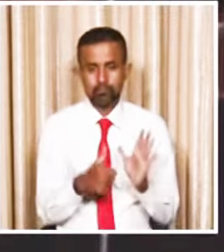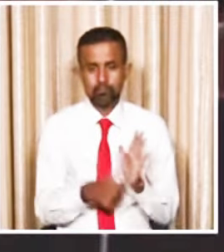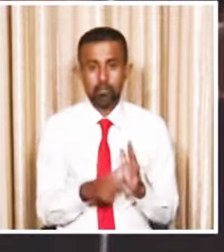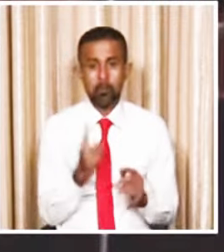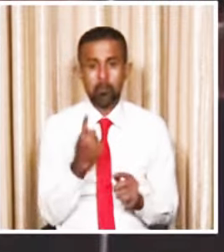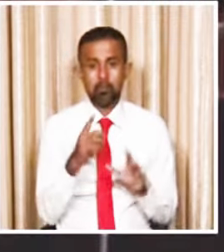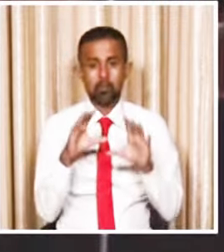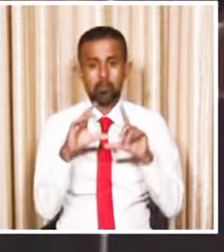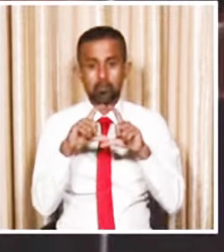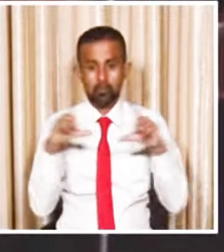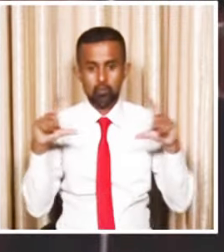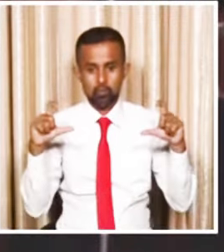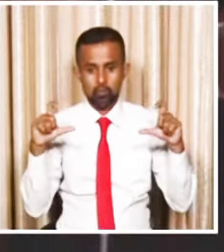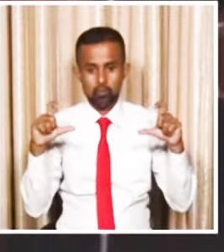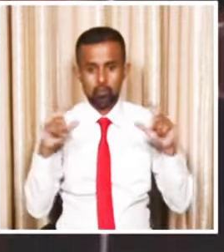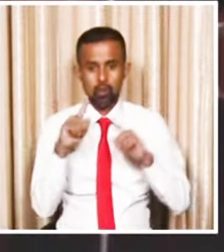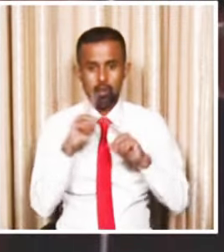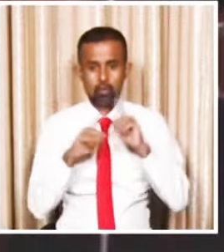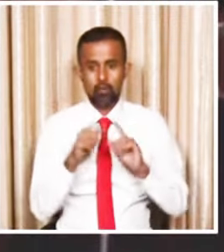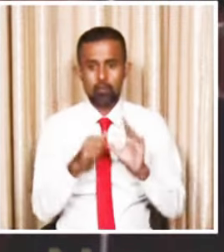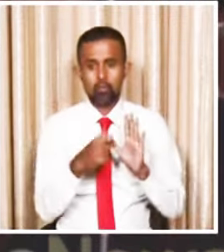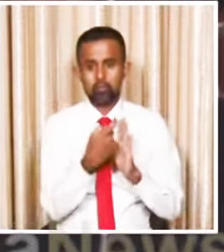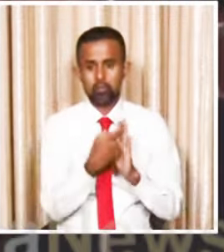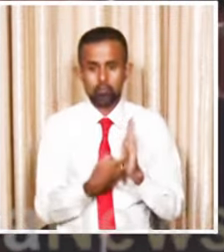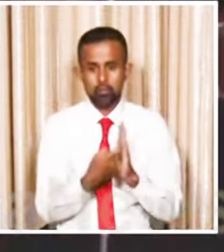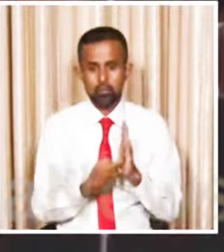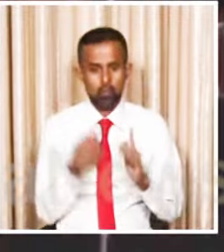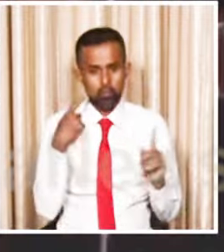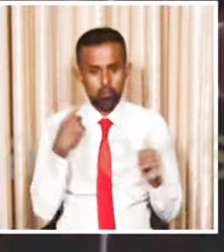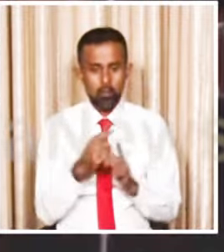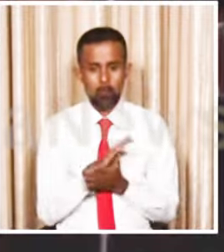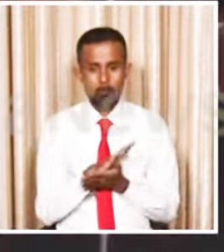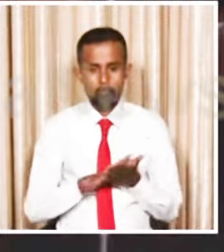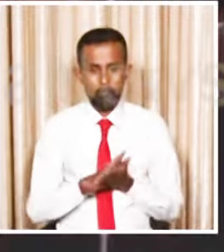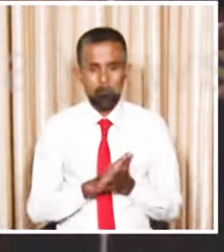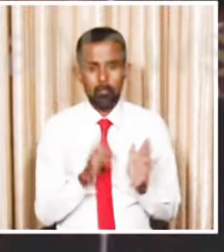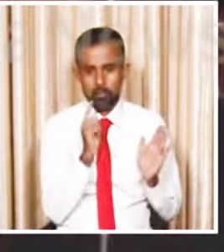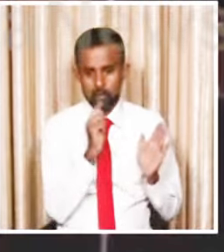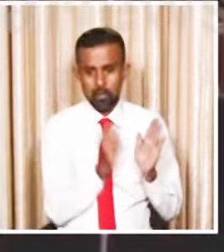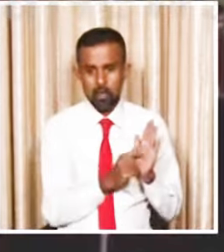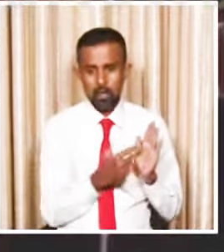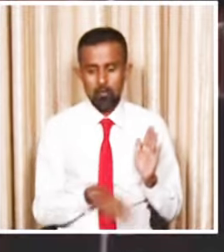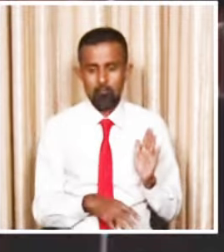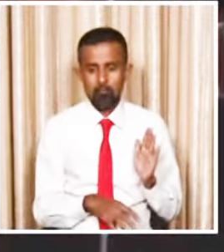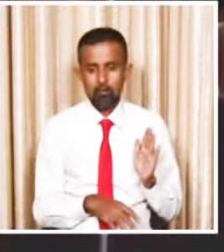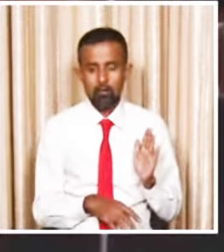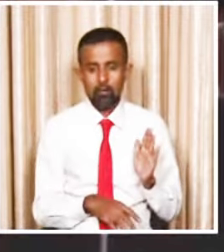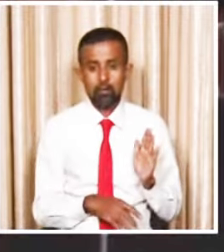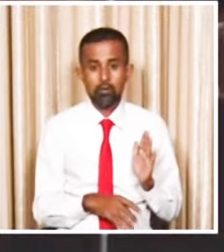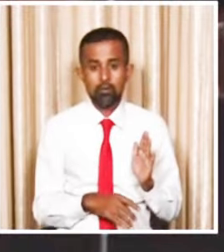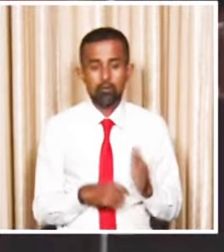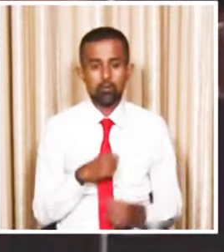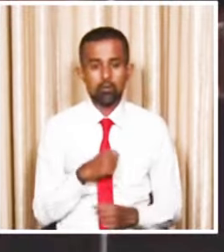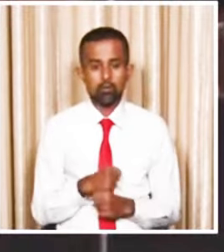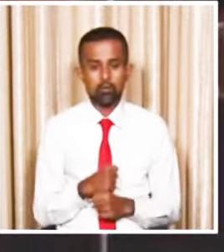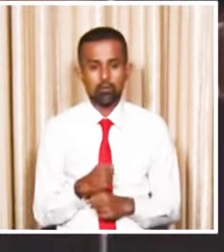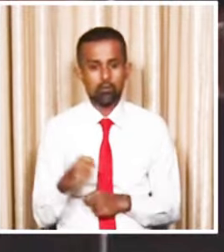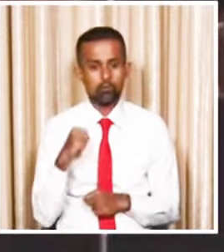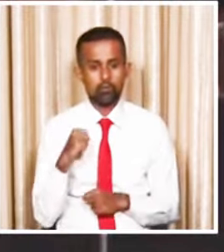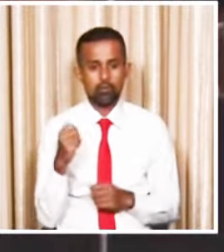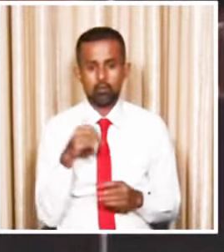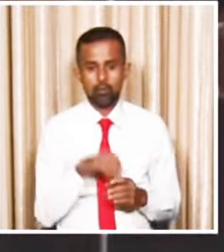పలవిని పరిచయది కథాకరణ ప్రతిపత్తి గారు పెహద్దిలో కీలతీయడం ప్రతిపత్తి గారు మూడవ ప్రతిపత్తి కీలకాన్ని ఆండువకు బలేడైన